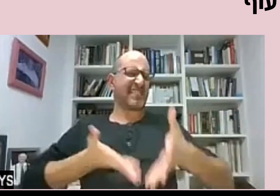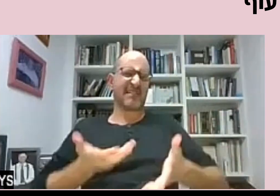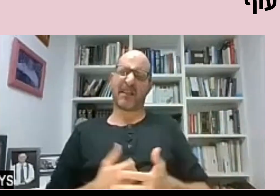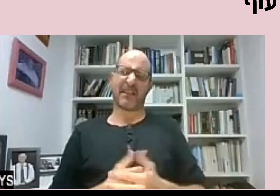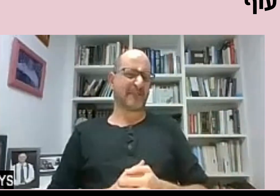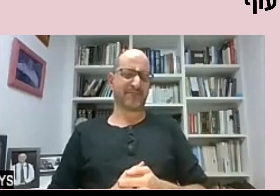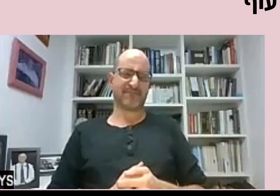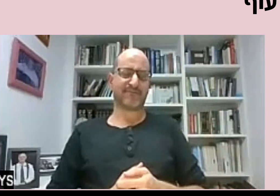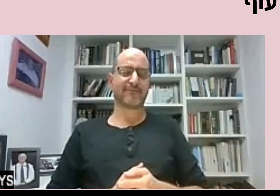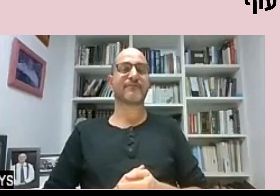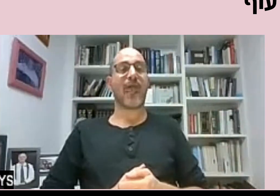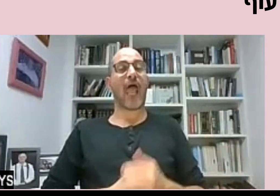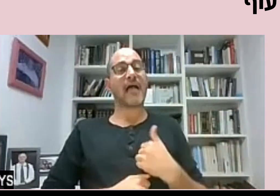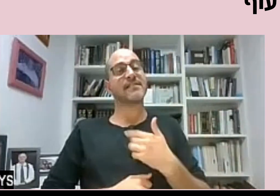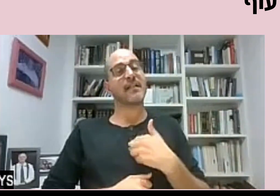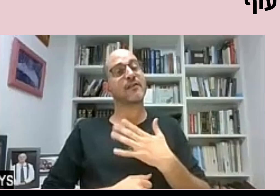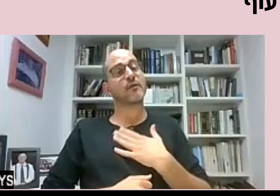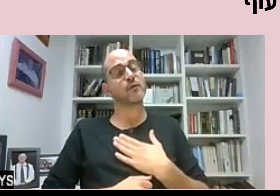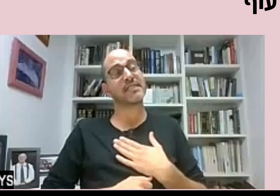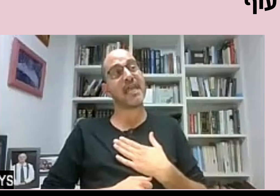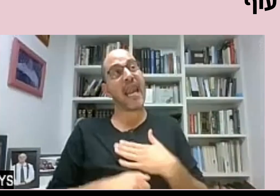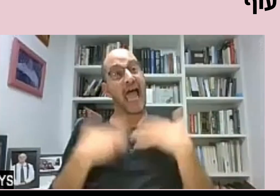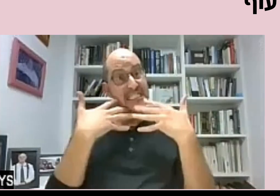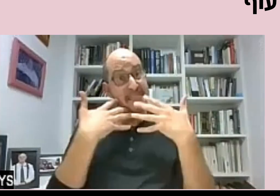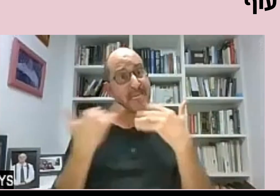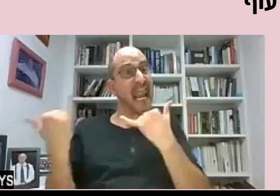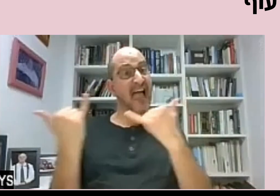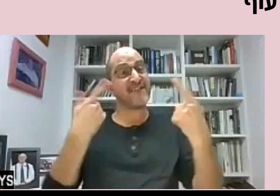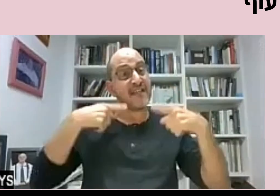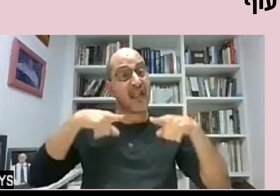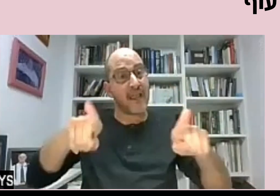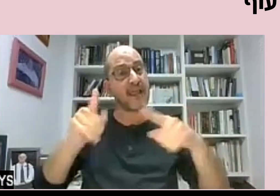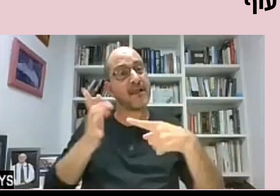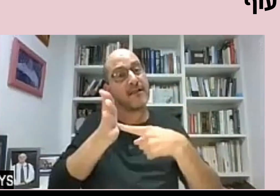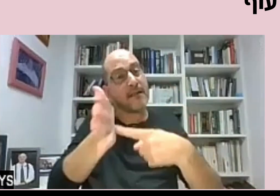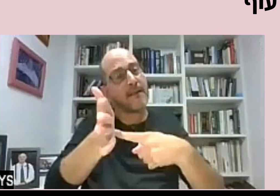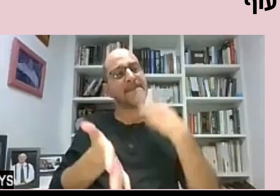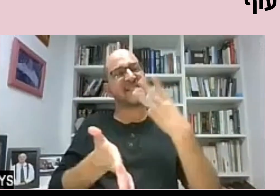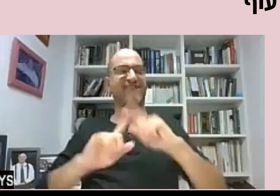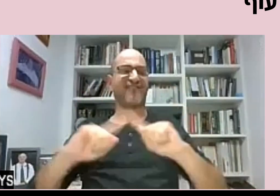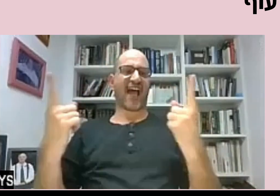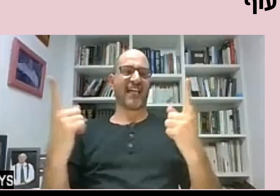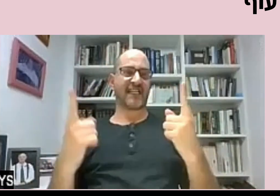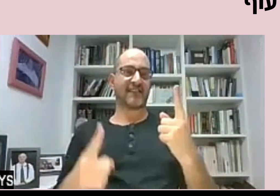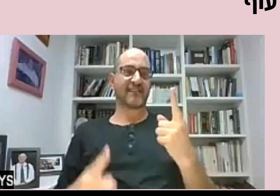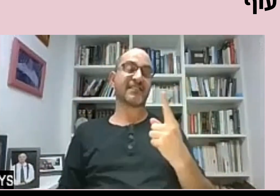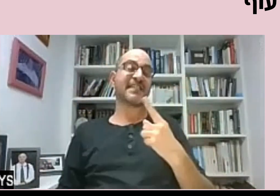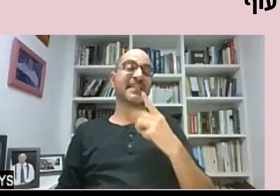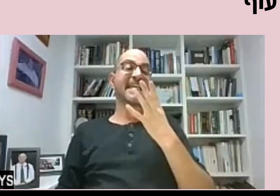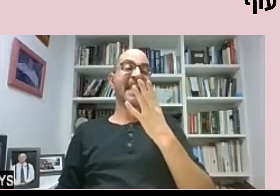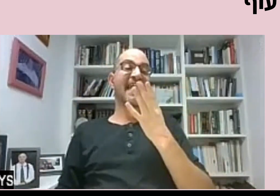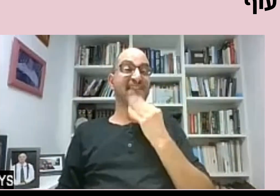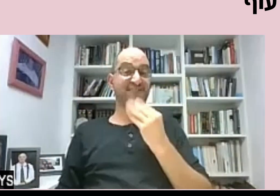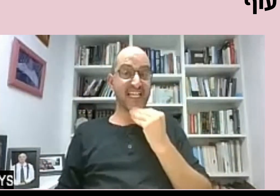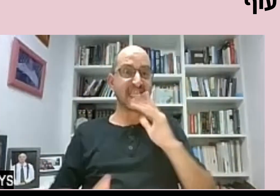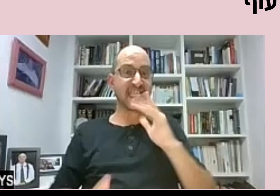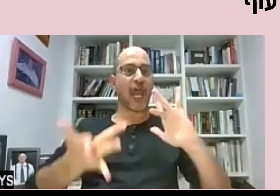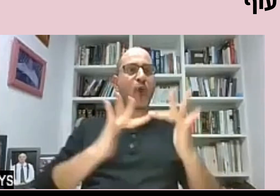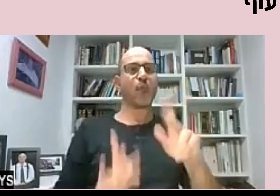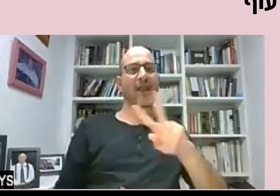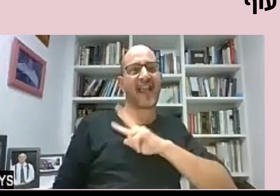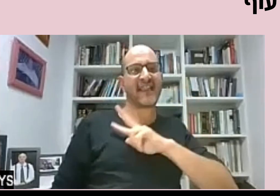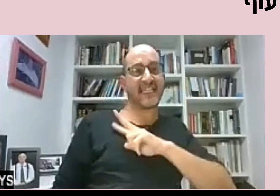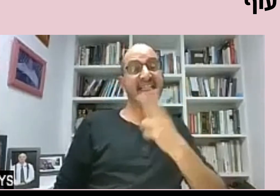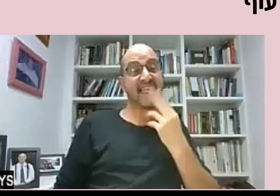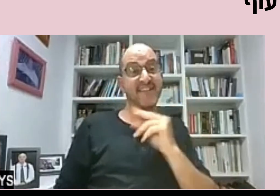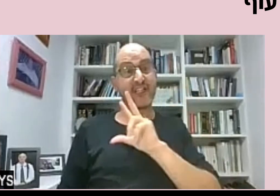אפשרות לבטא המון סימנים. אז אני רוצה להסביר ולהביא את זה בשפה אחרת, למשל,